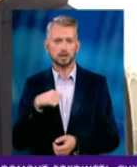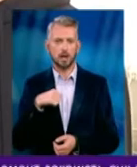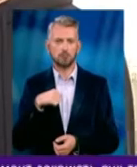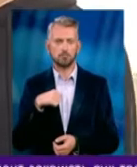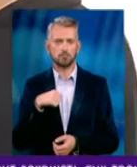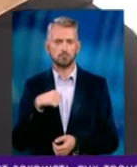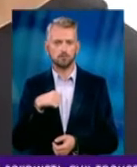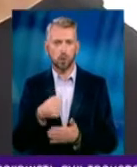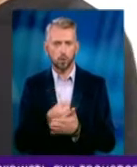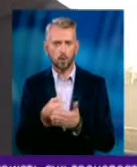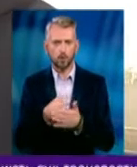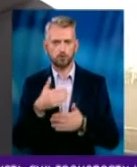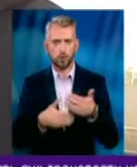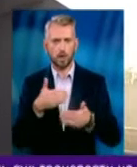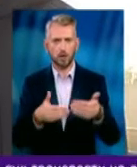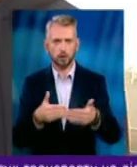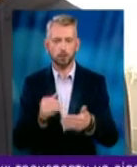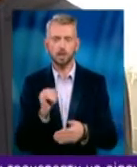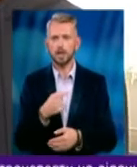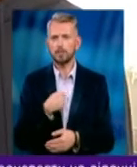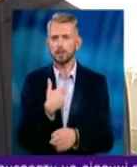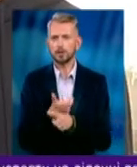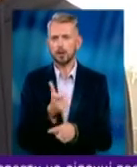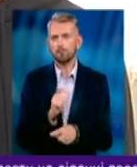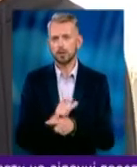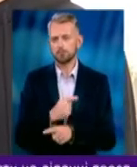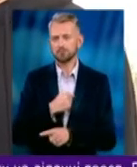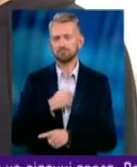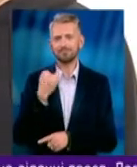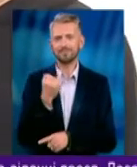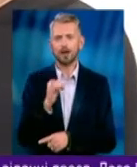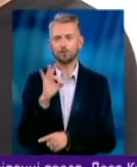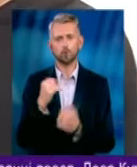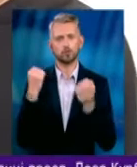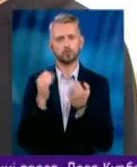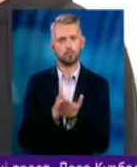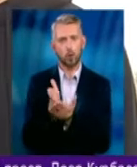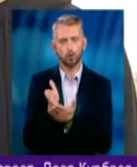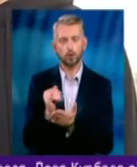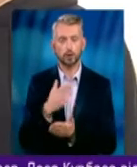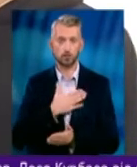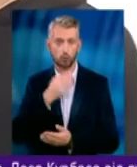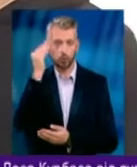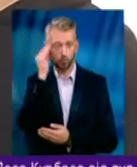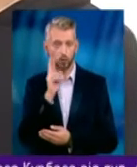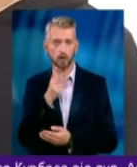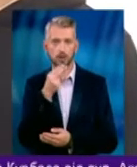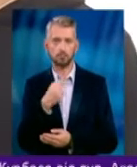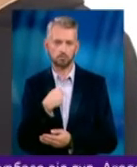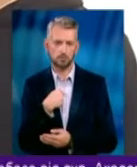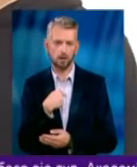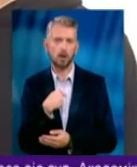Ти сам рухаєш прогресом. І мені найбільше для мене цікаво щодо спорту. І, на мою думку, я б покращив